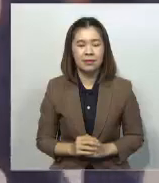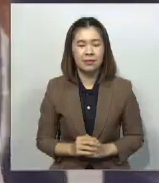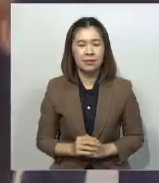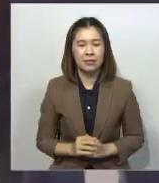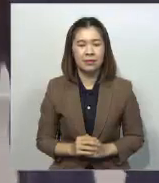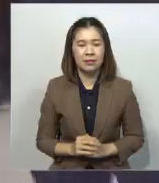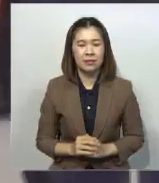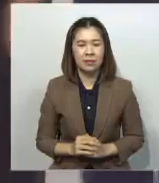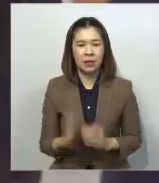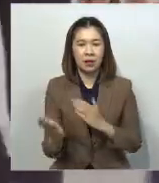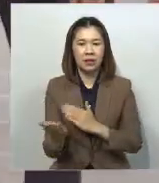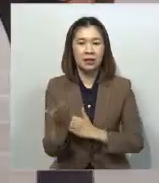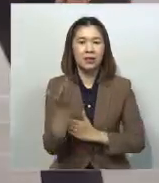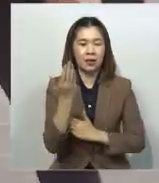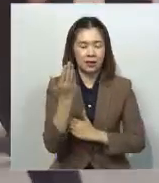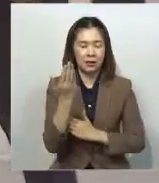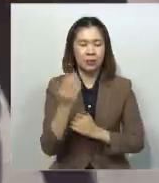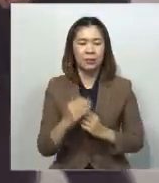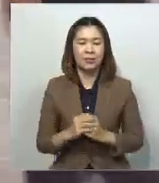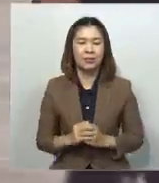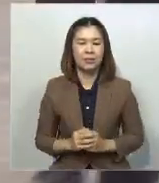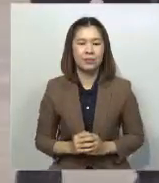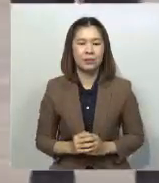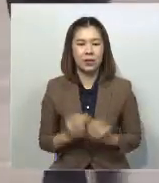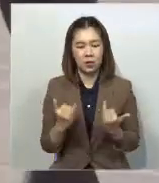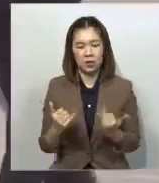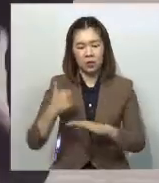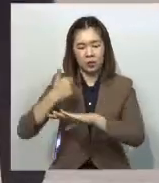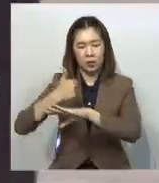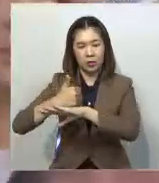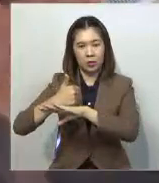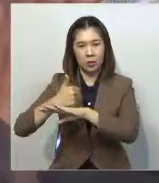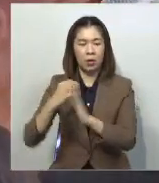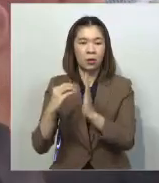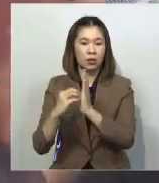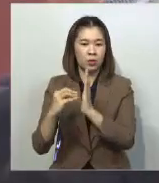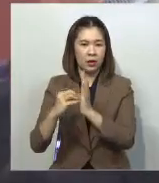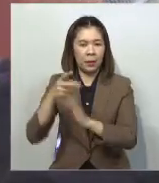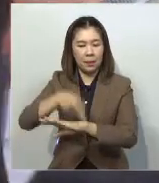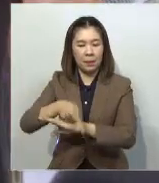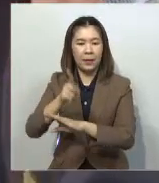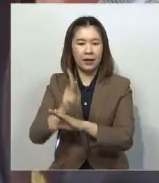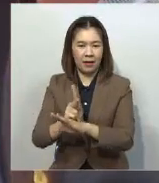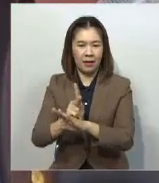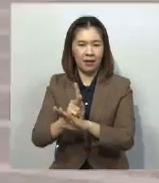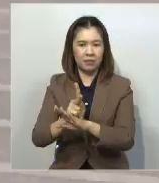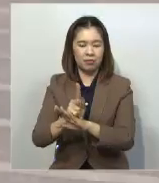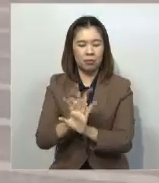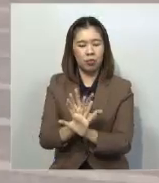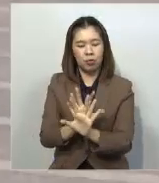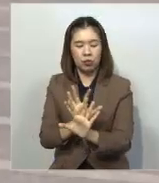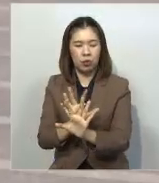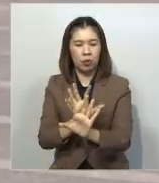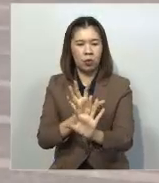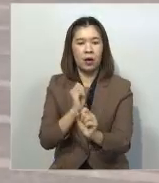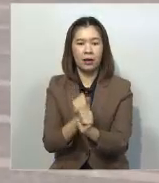ซึ่งในช่วงเช้าที่ผ่านมานะครับหลังจากที่ผู้ว่าราชการกรุงเทพมหานครได้เป็นประธานในพิธีปล่อยขบวนหน่วยปฏิบัติการแก้วิก